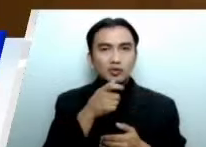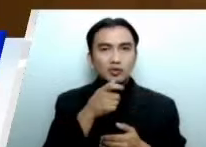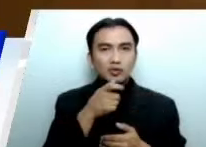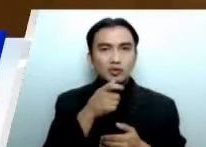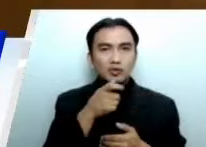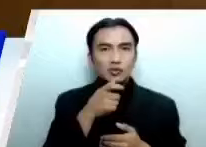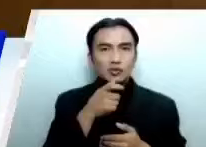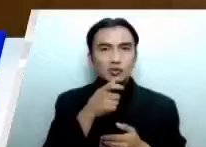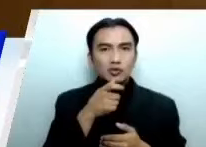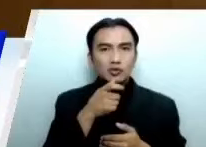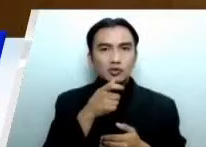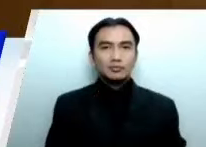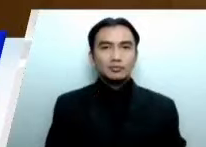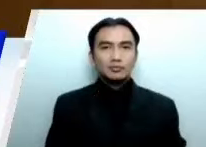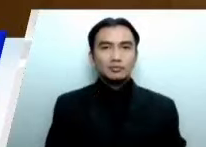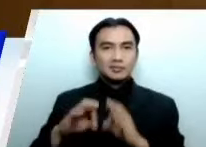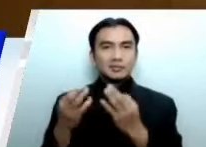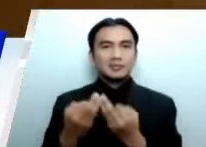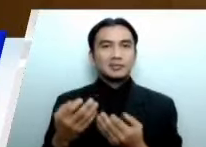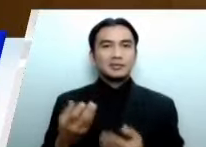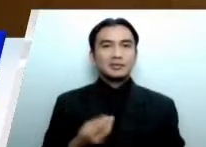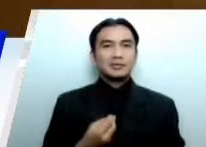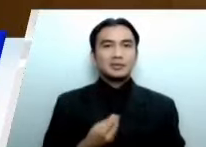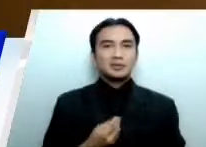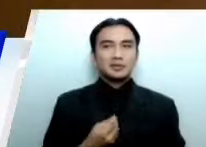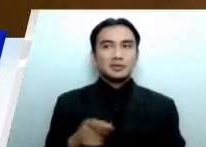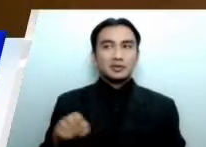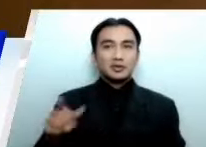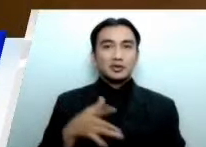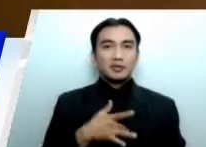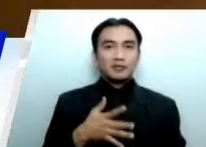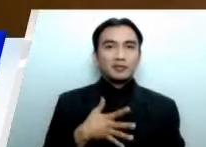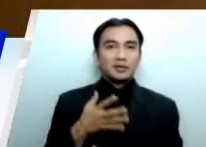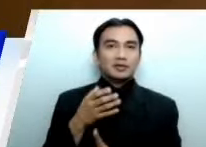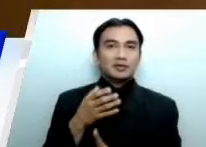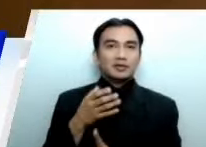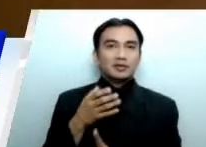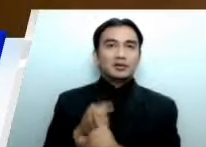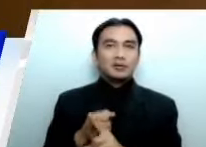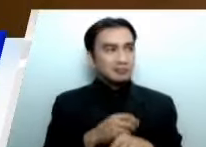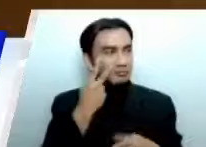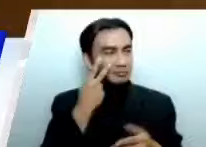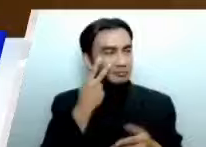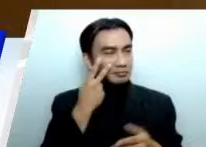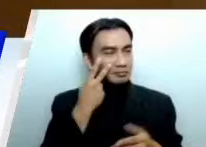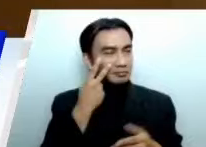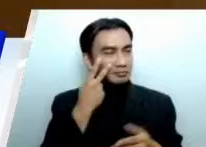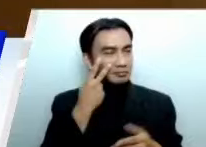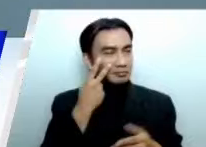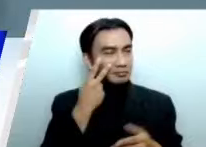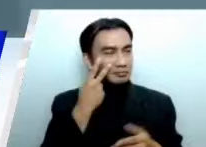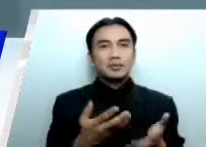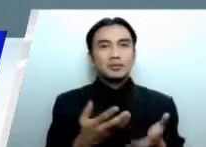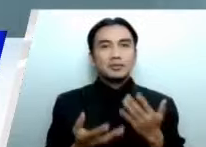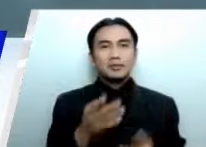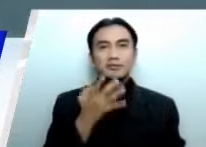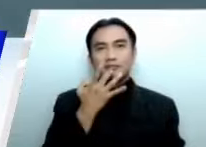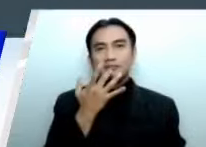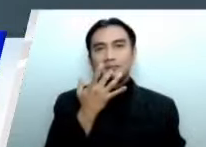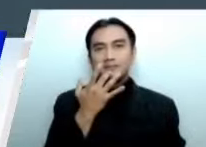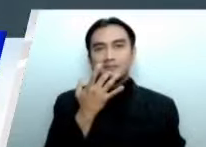Kinakabahan sila actually, parang natatakot sila kung sino po yung, baka mamaya kasi yung favorite character nila yung mawawala.